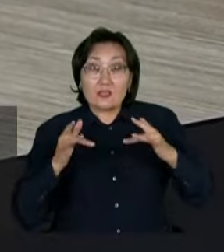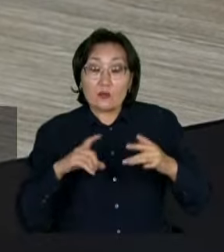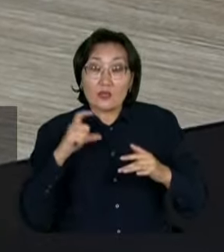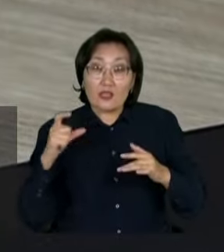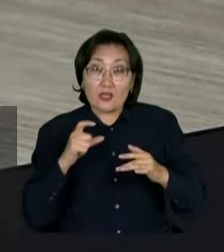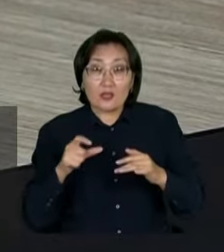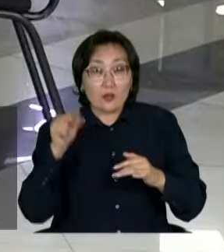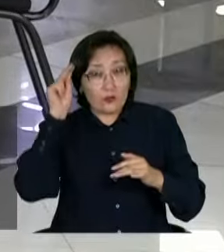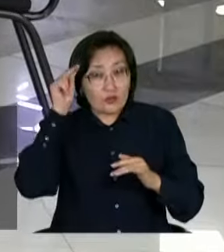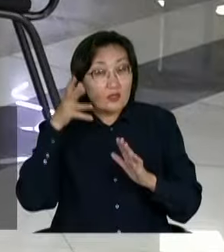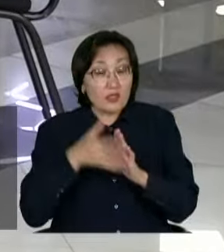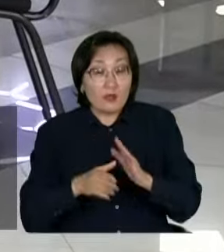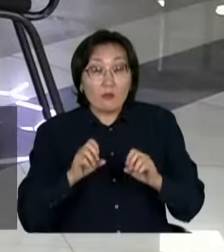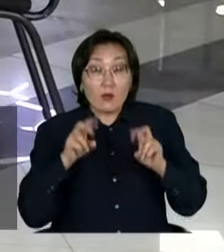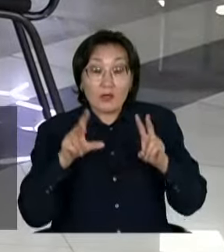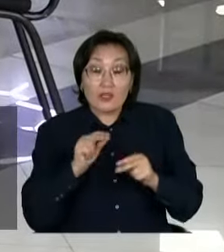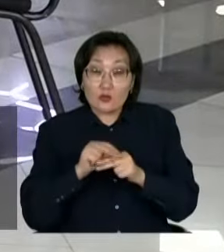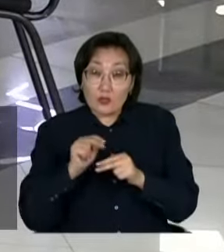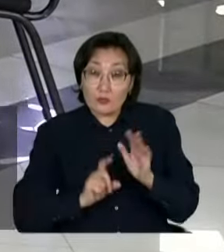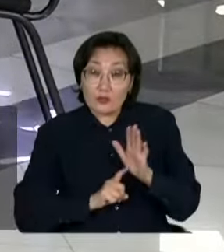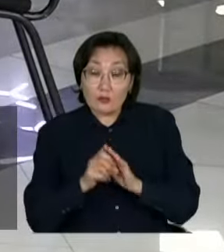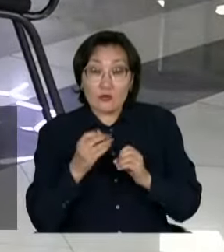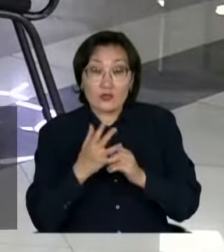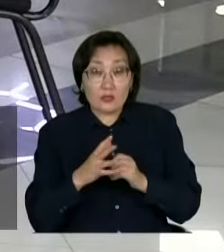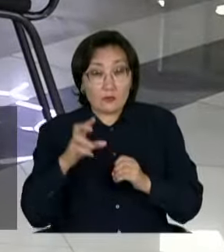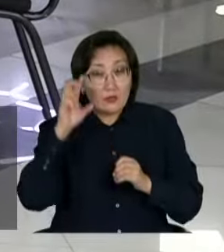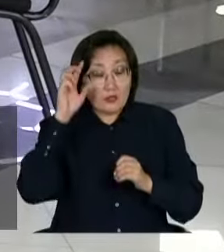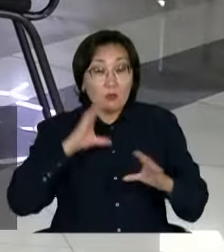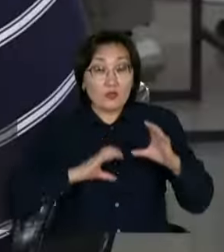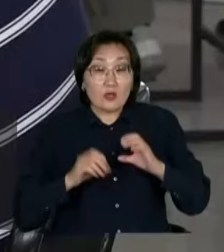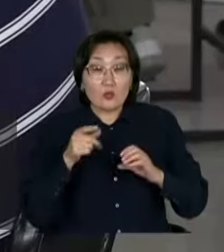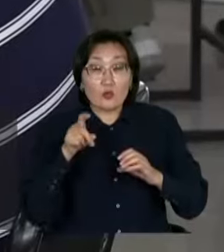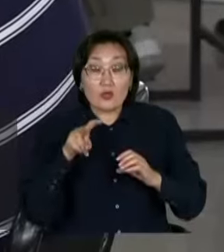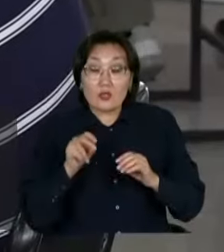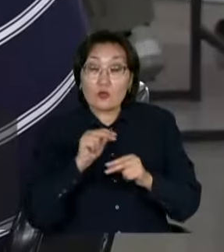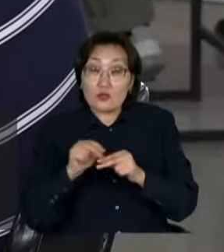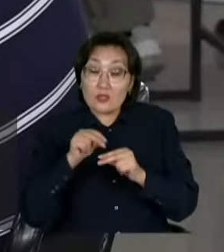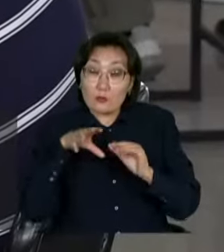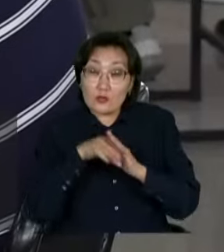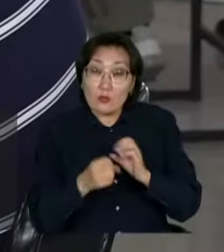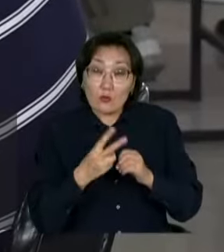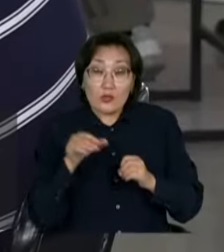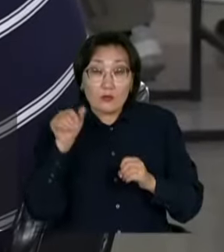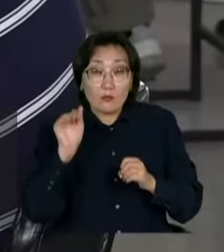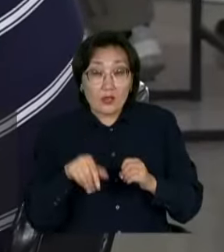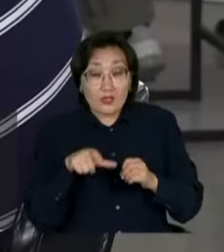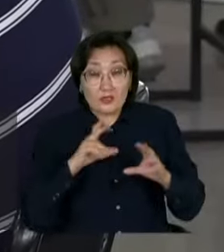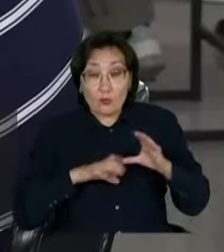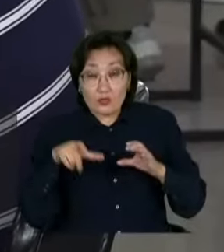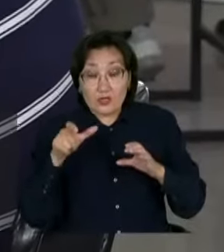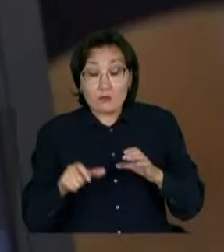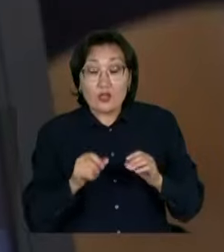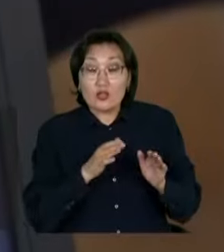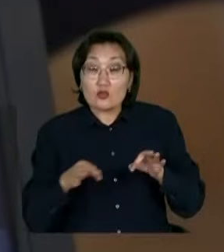дайындауды бастады. 2024 жылы 15 отандық университетке Google курстары енгізіліп, 12 мың студент Generative AI